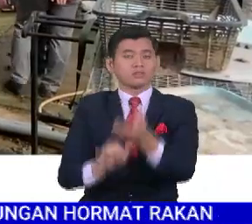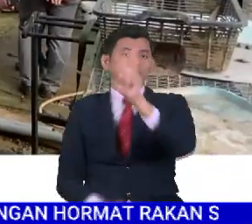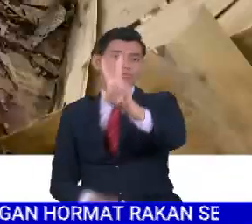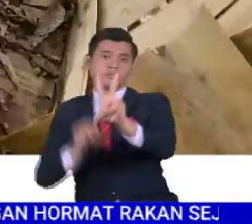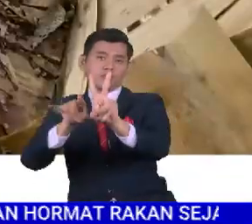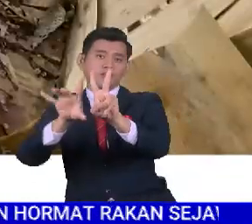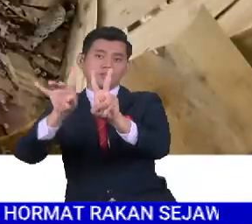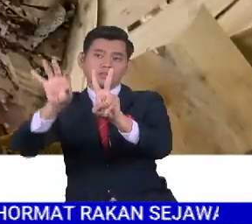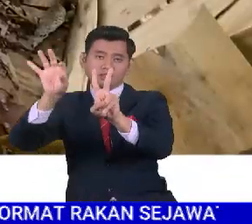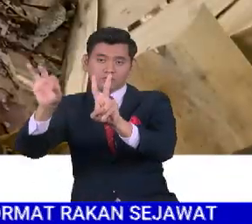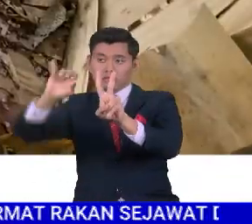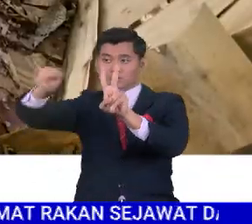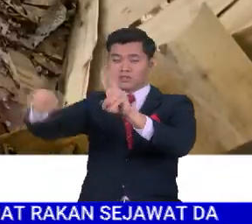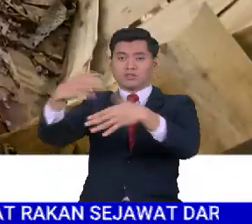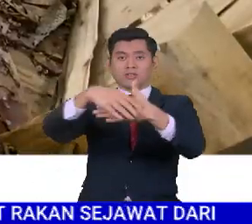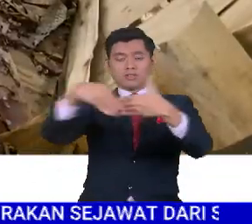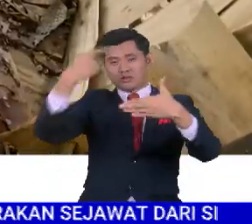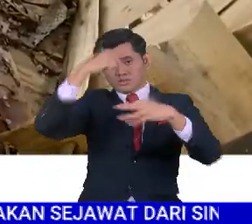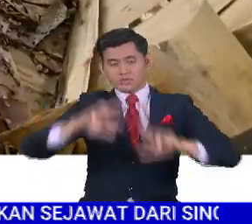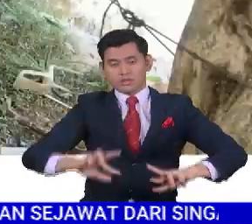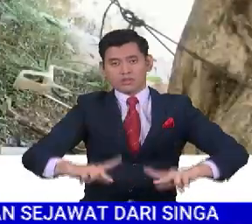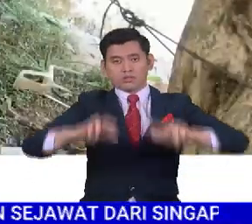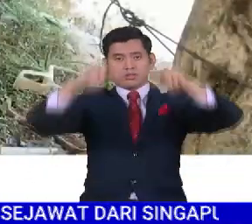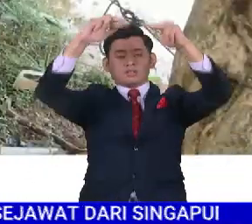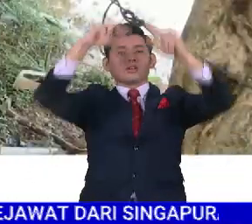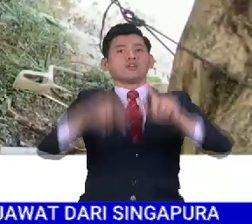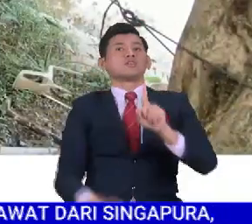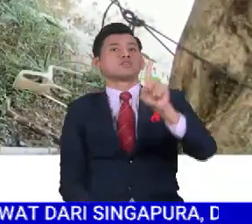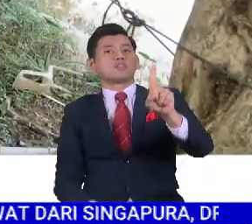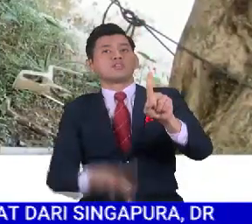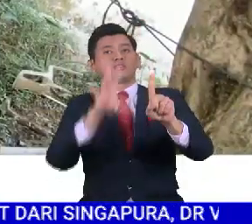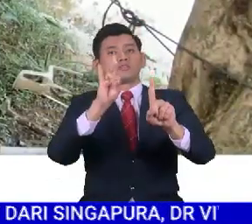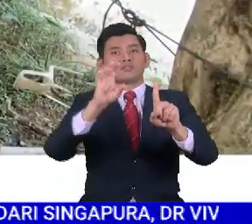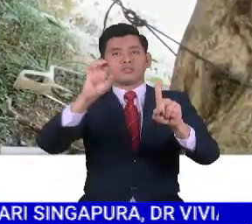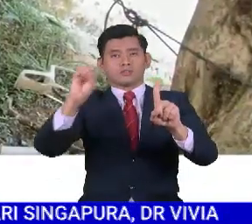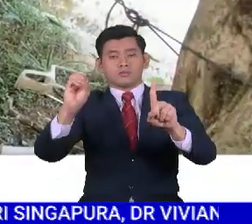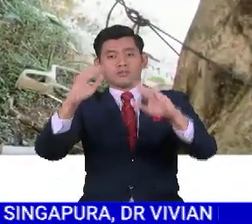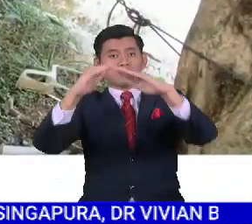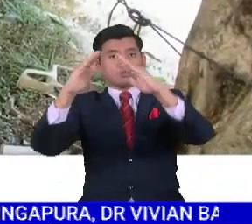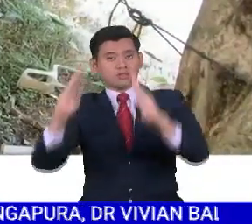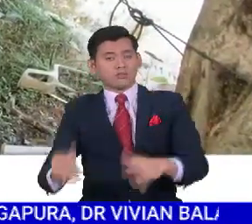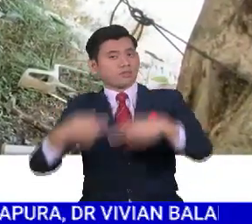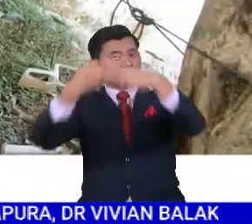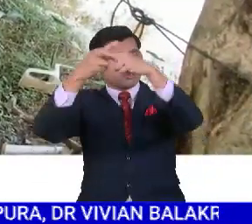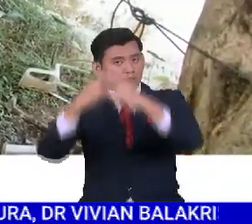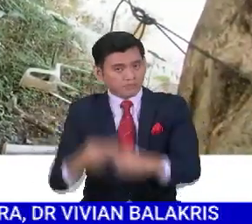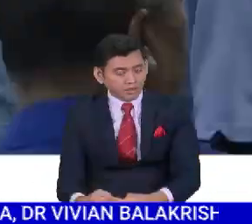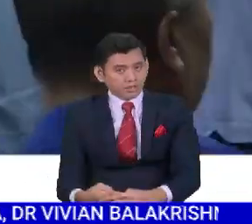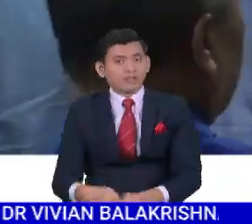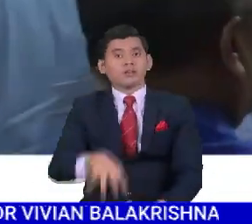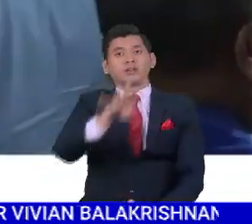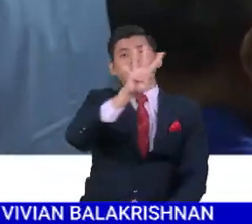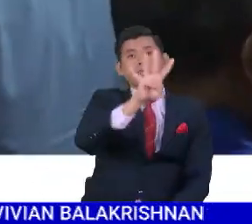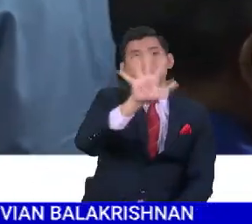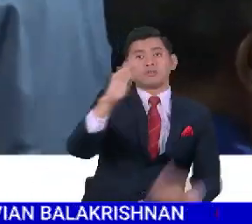89 juta Ringgit untuk bayi Pule 170 kediaman baginya bagi membina 40 rumah